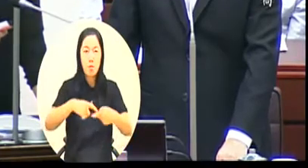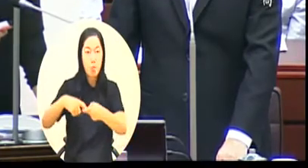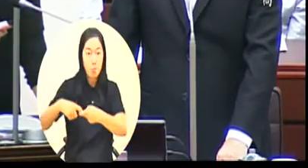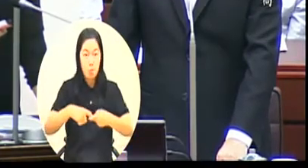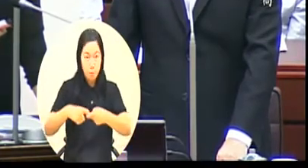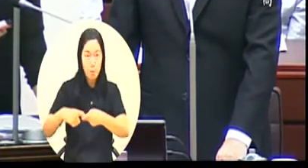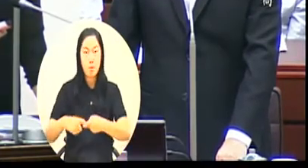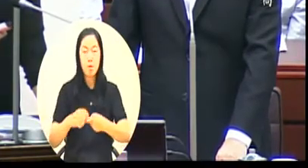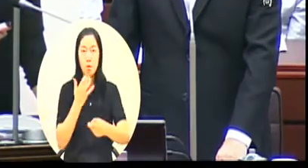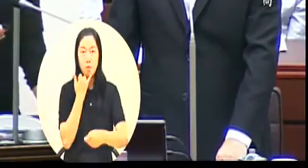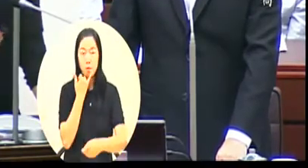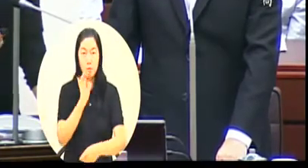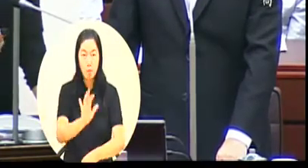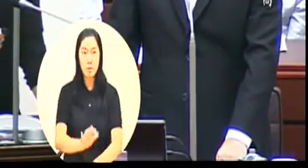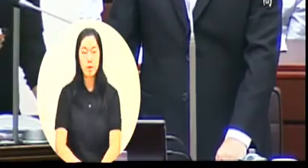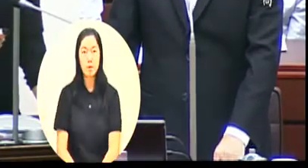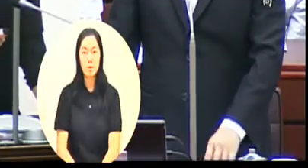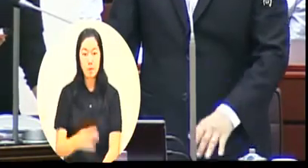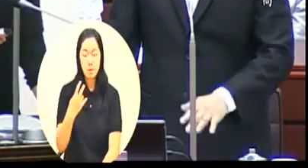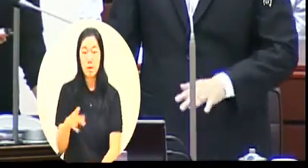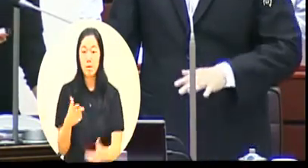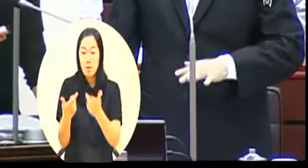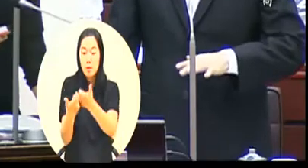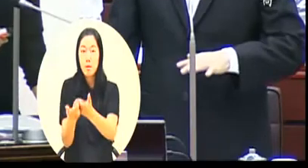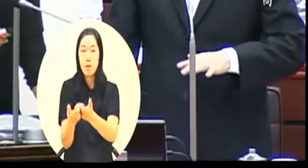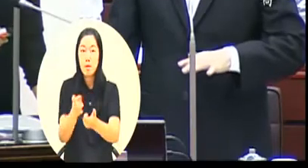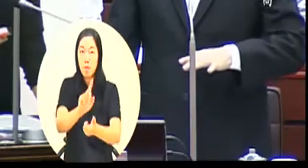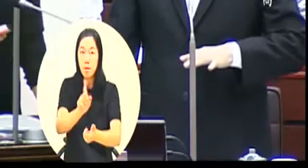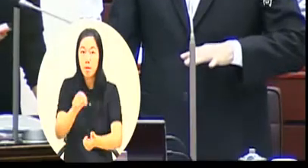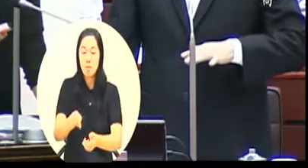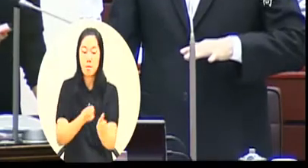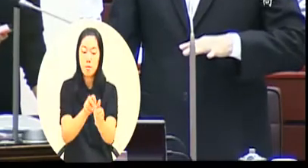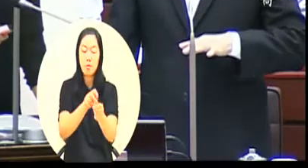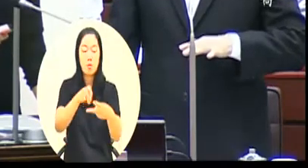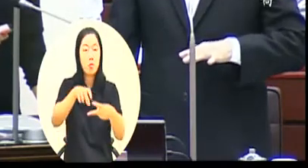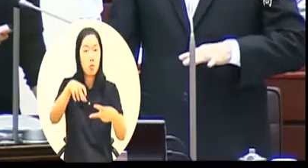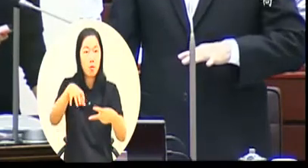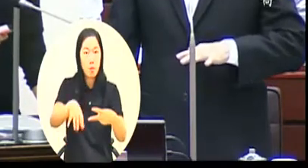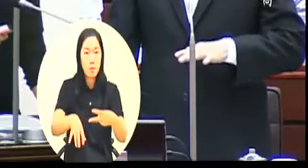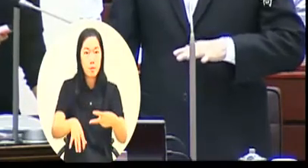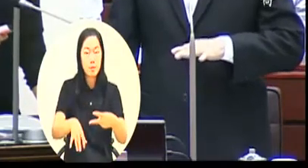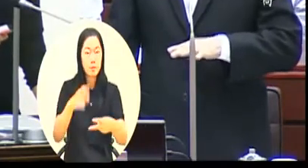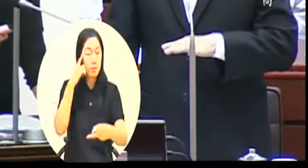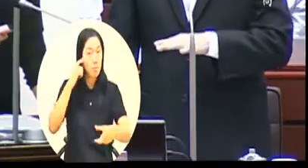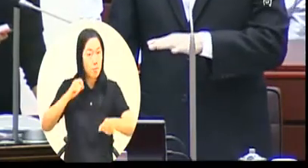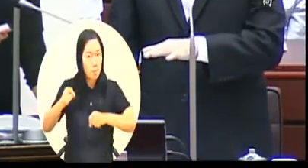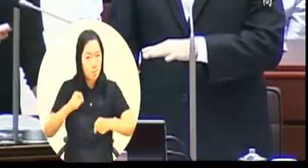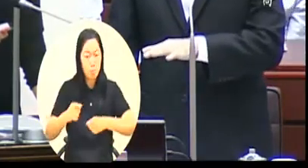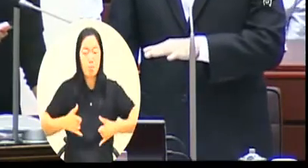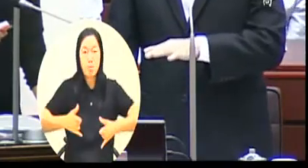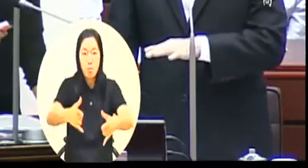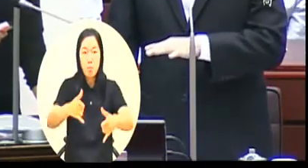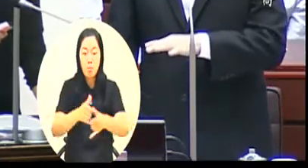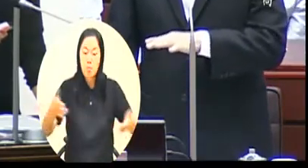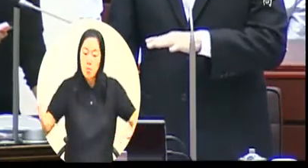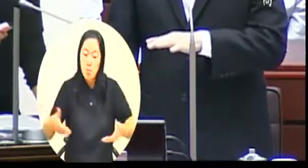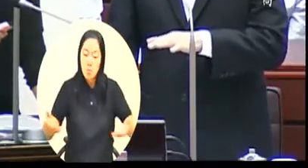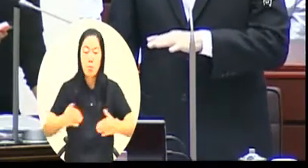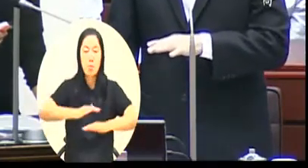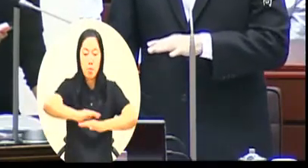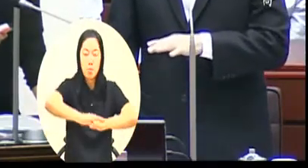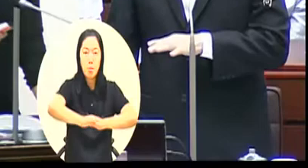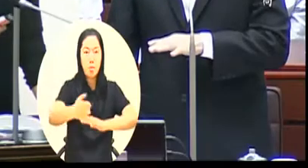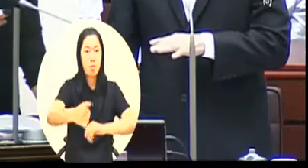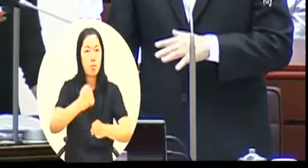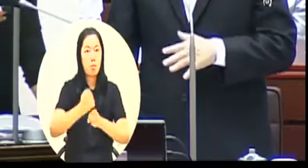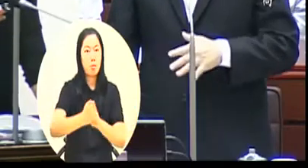啦。同时我们也要配合，就是养工处在计划型的道路跑铺上也要做相